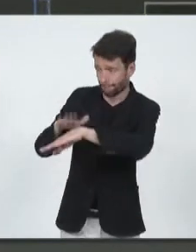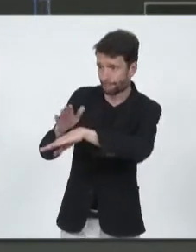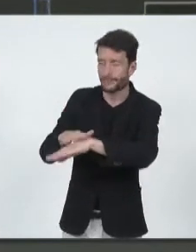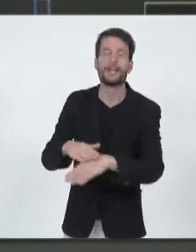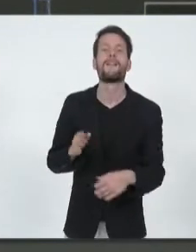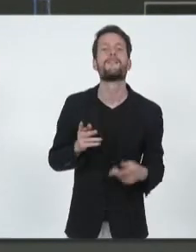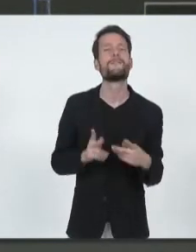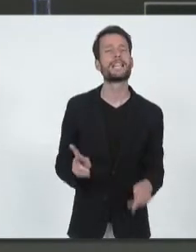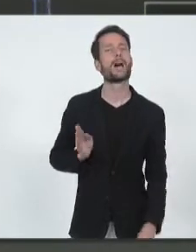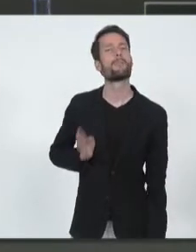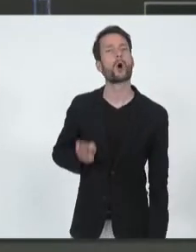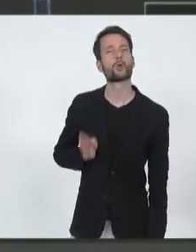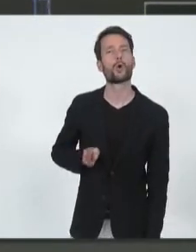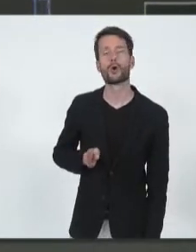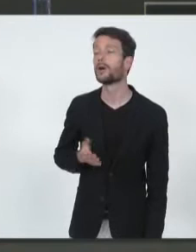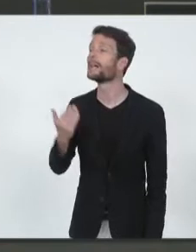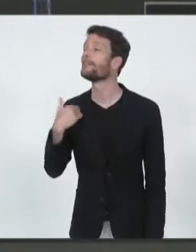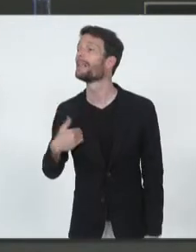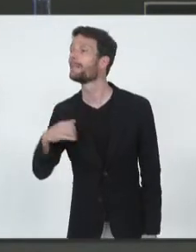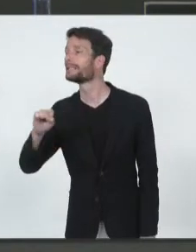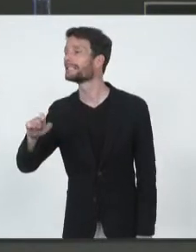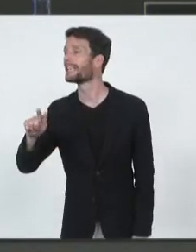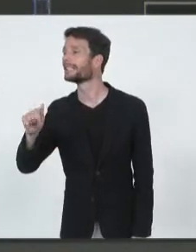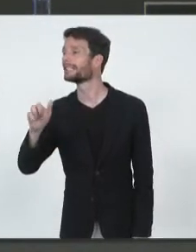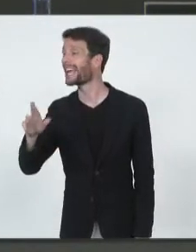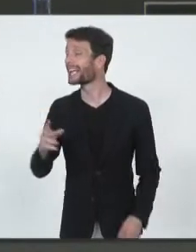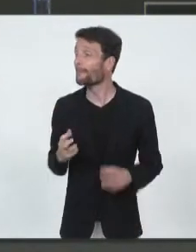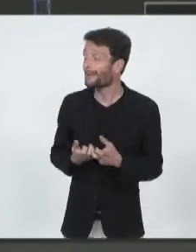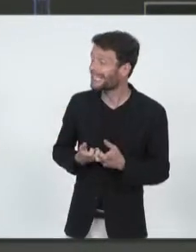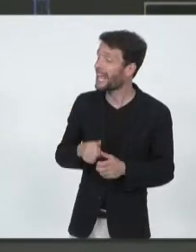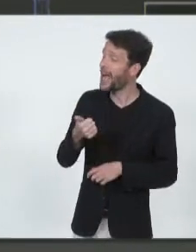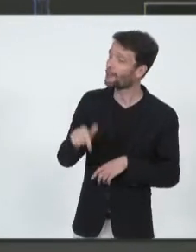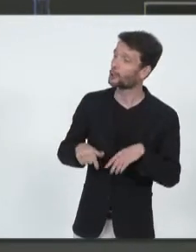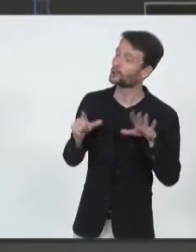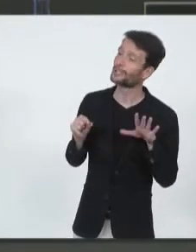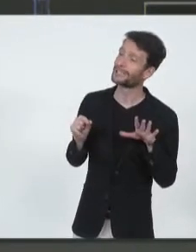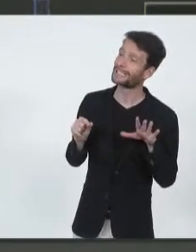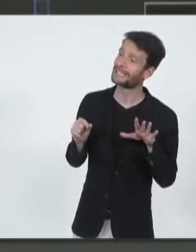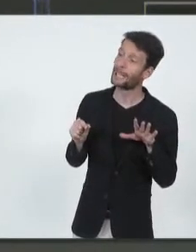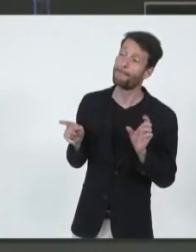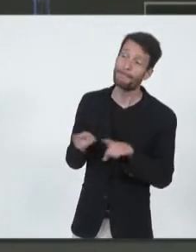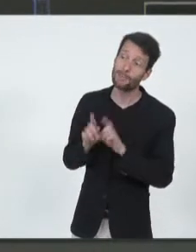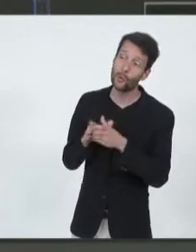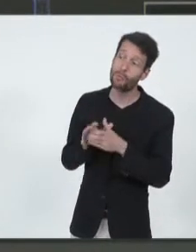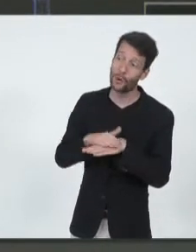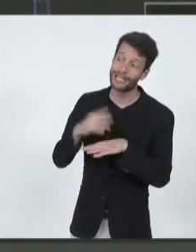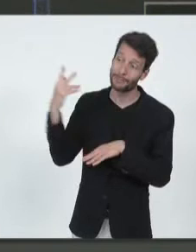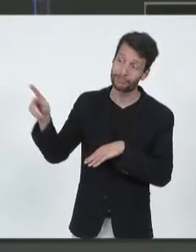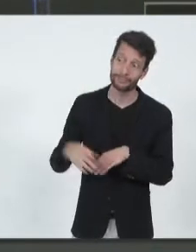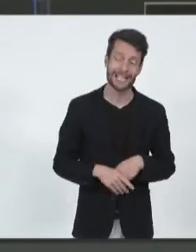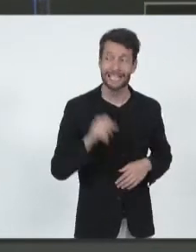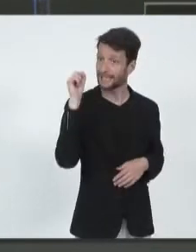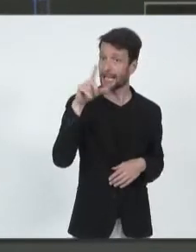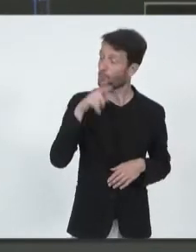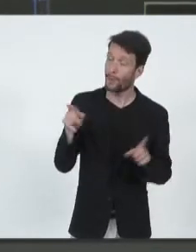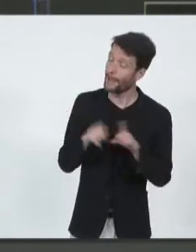Bordeaux, Madame Segard, chez vos amis politiques, le prix du ticket unitaire, il est de 1,70 €. À Strasbourg, toujours chez vos amis politiques, le prix